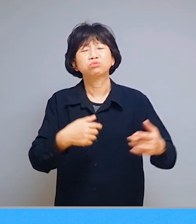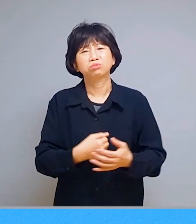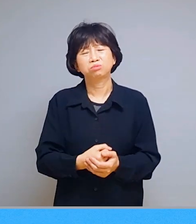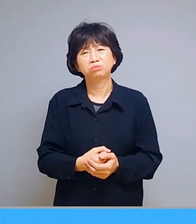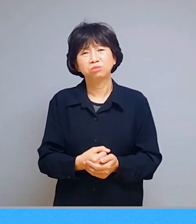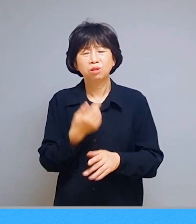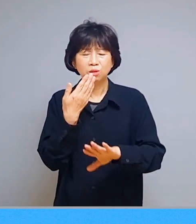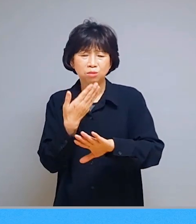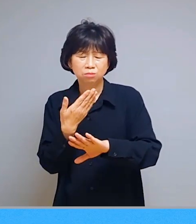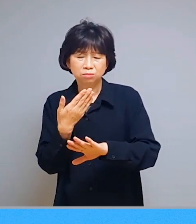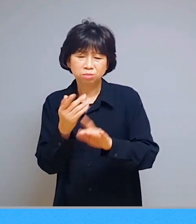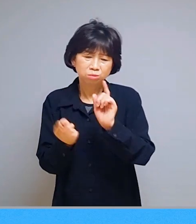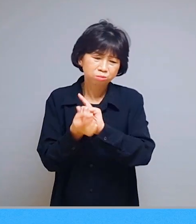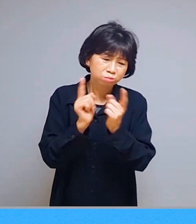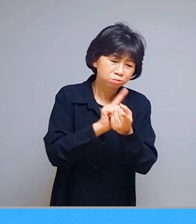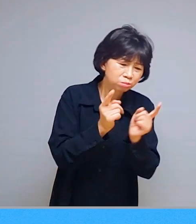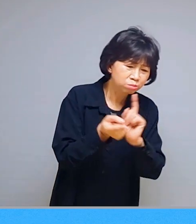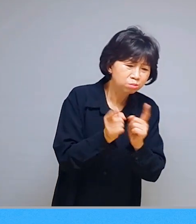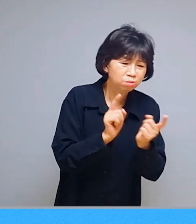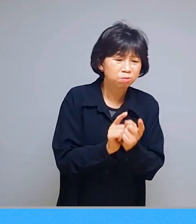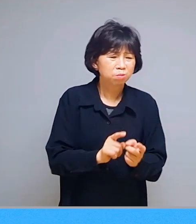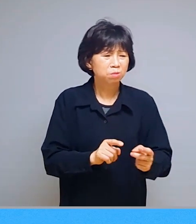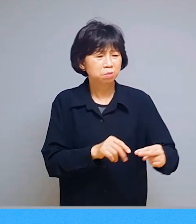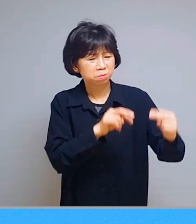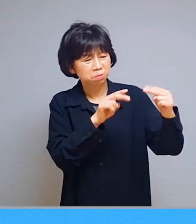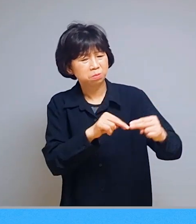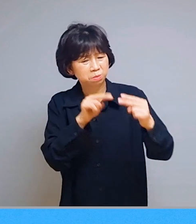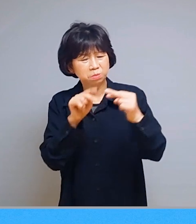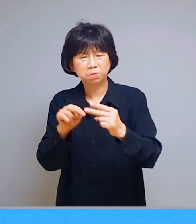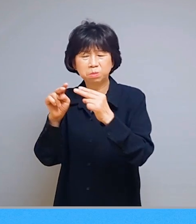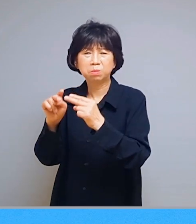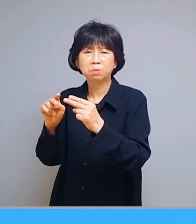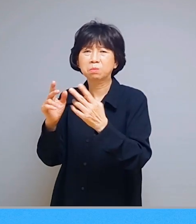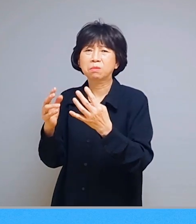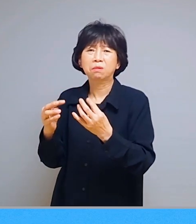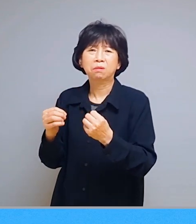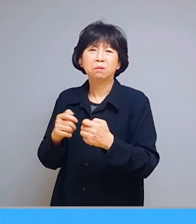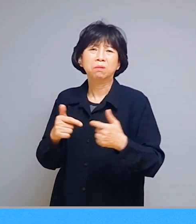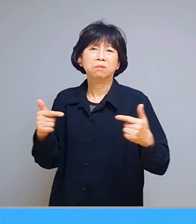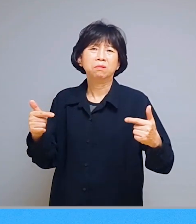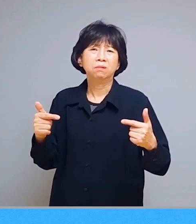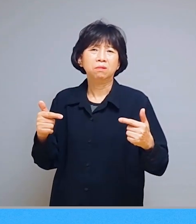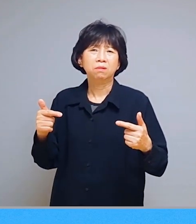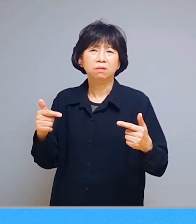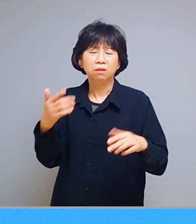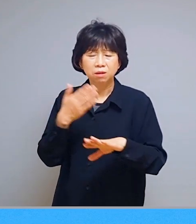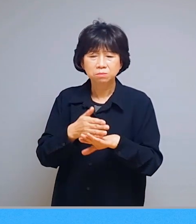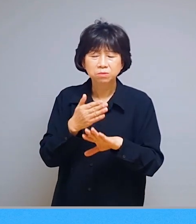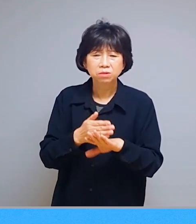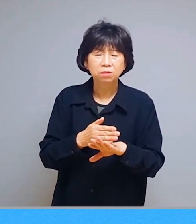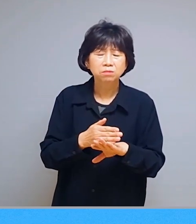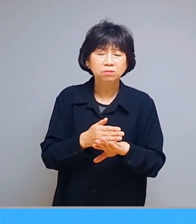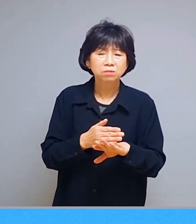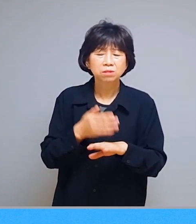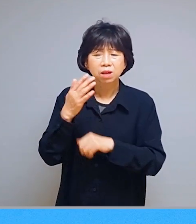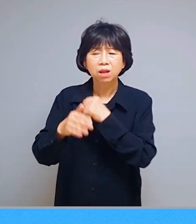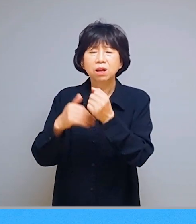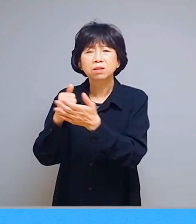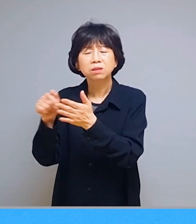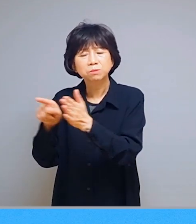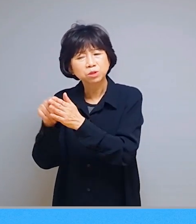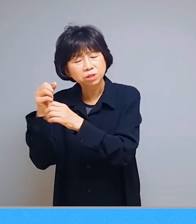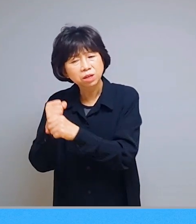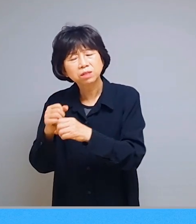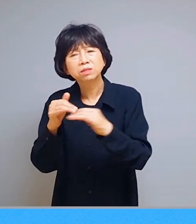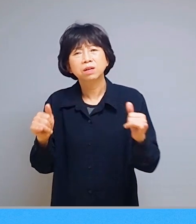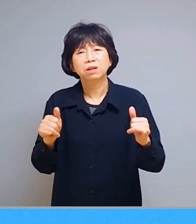서로 비방하고 헐뜯는 게 너무 많아졌어요. 감사는 하나님을 신뢰하는 사람만이 할 수 있습니다.